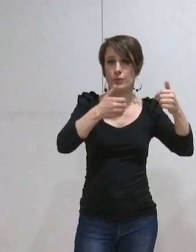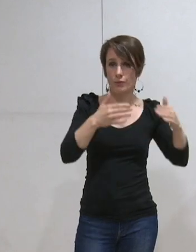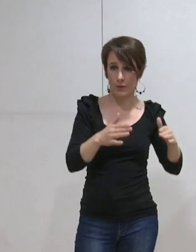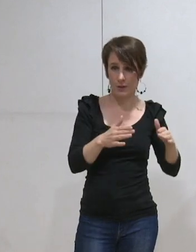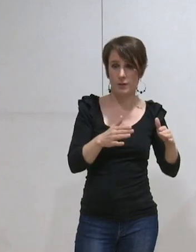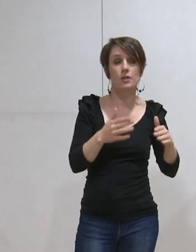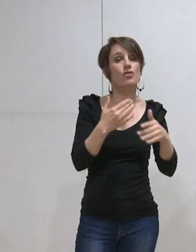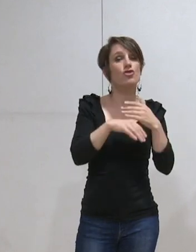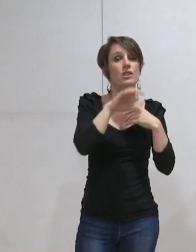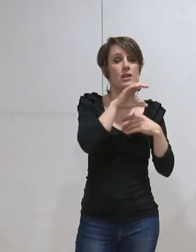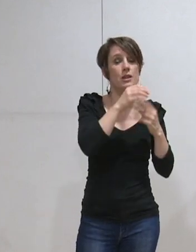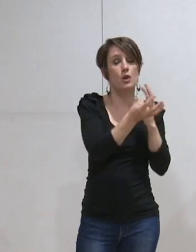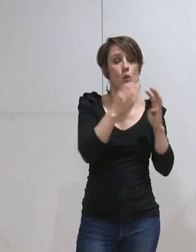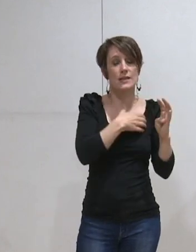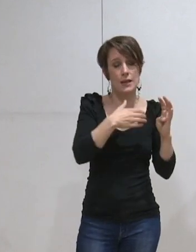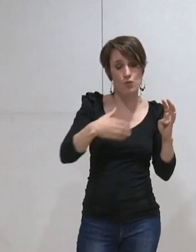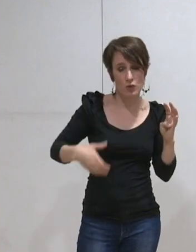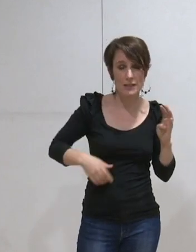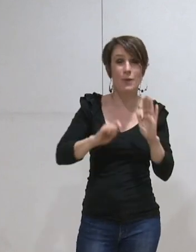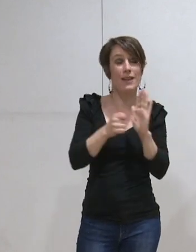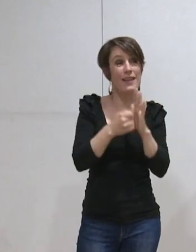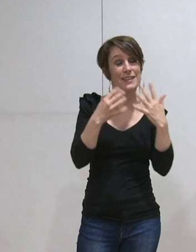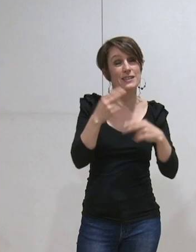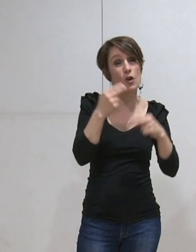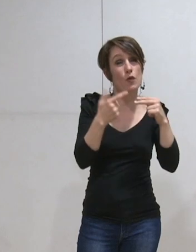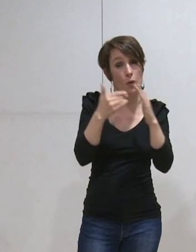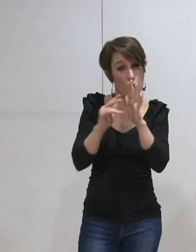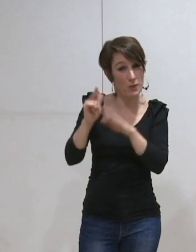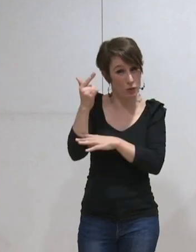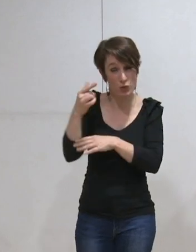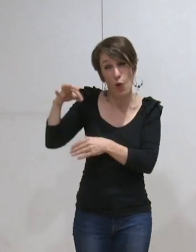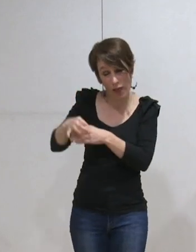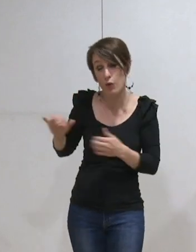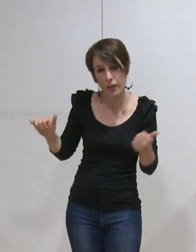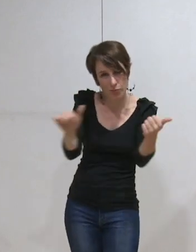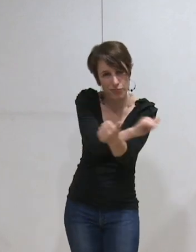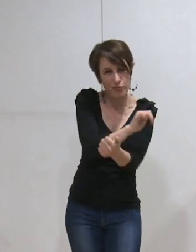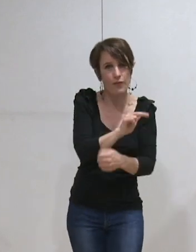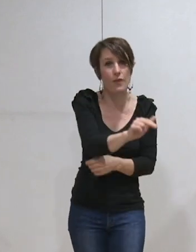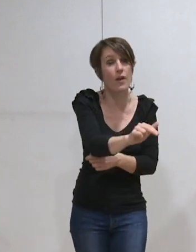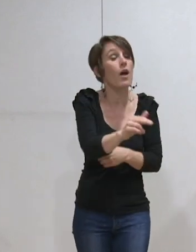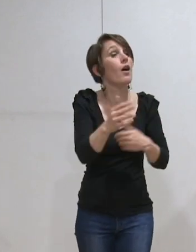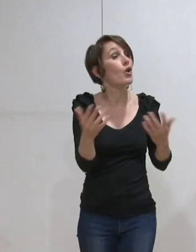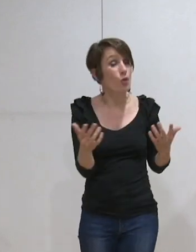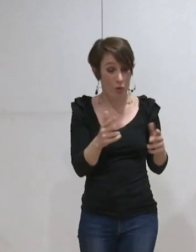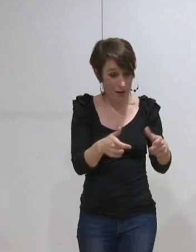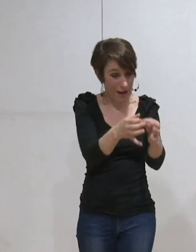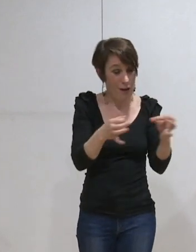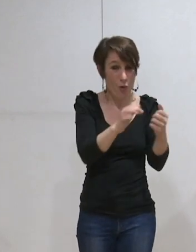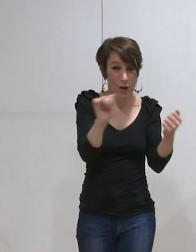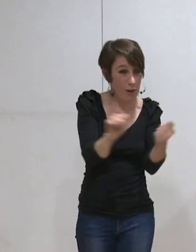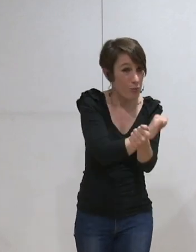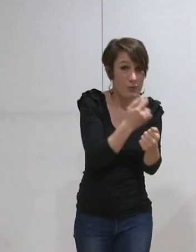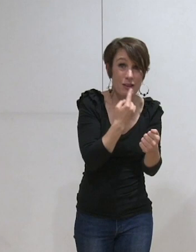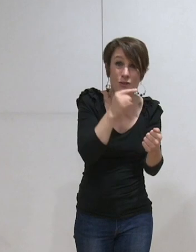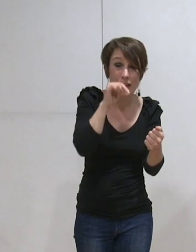au conseil municipal de nov 2012 du 19 novembre 2012 cette démolition nécessite de trouver une solution de relogement pour cette association